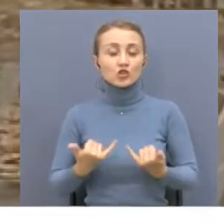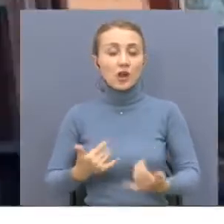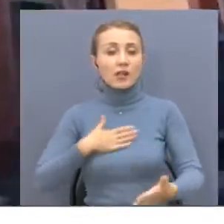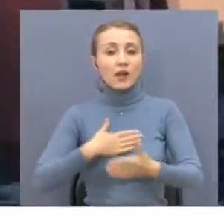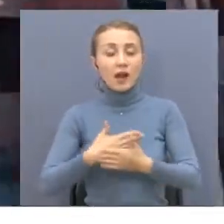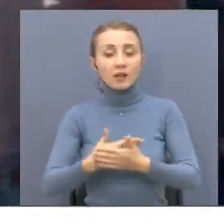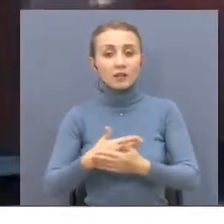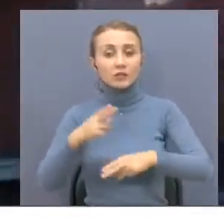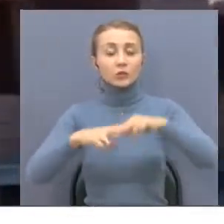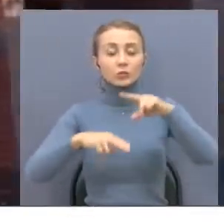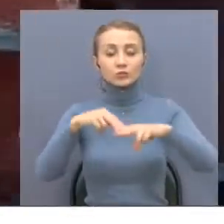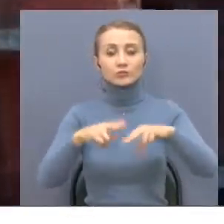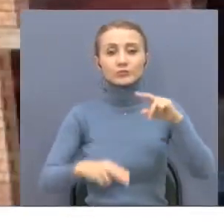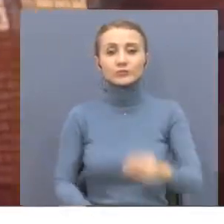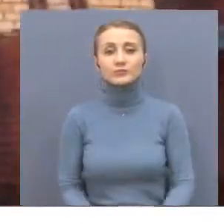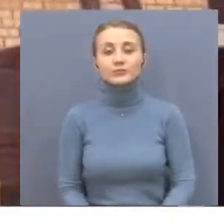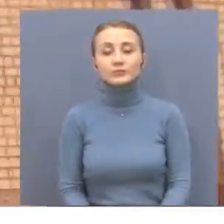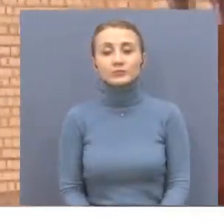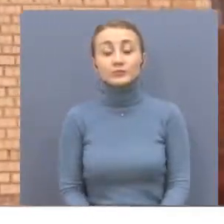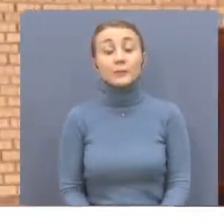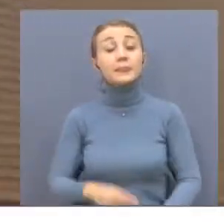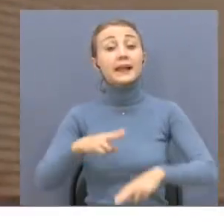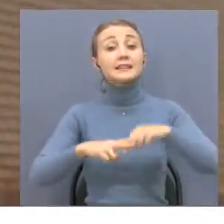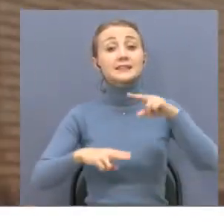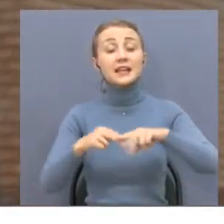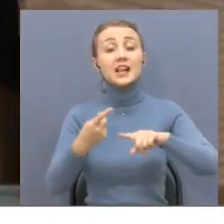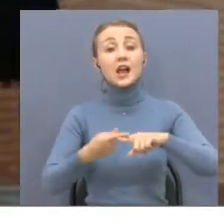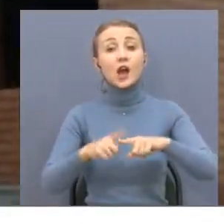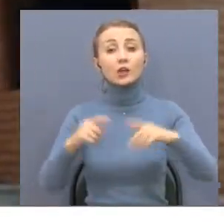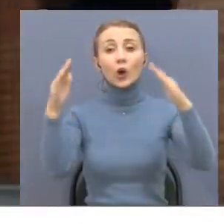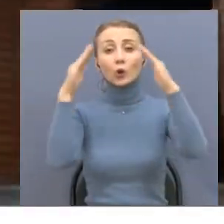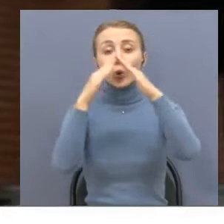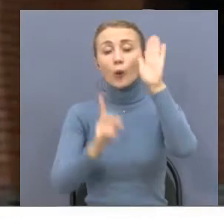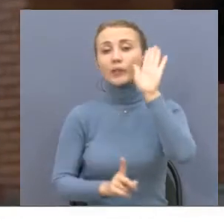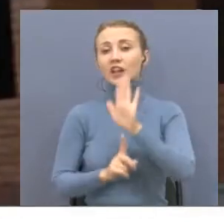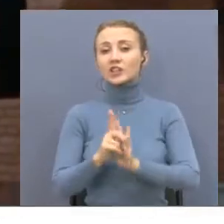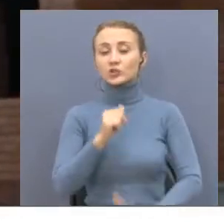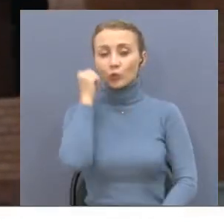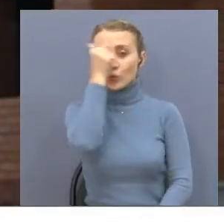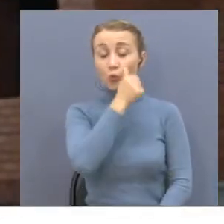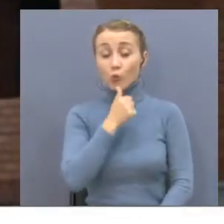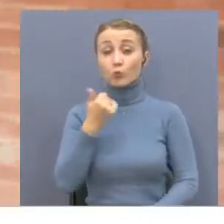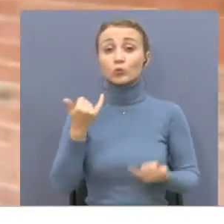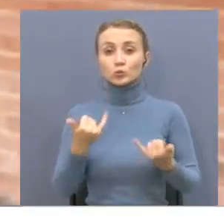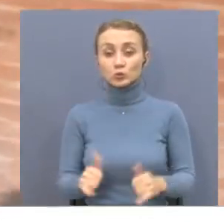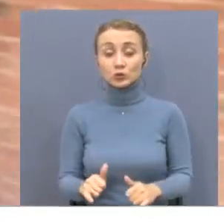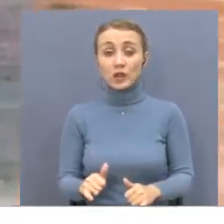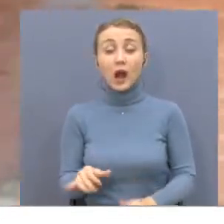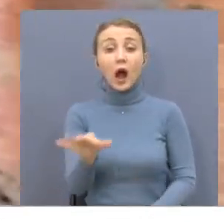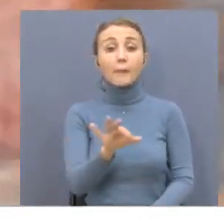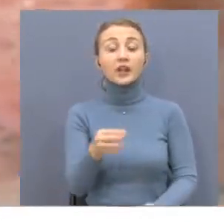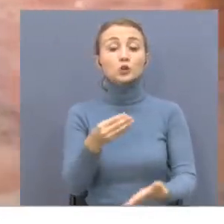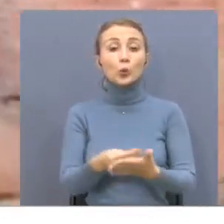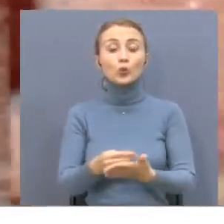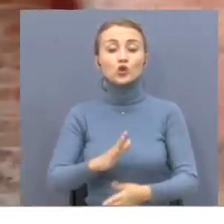айтам. Қазіргі таңда Егіндікөл ауданында тұрғын үй құрылысы қарқын алған, себебі пәтер кезегінде тұрғандардың қарасы қалың. Айта